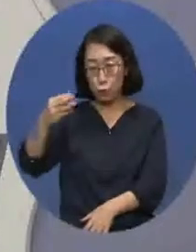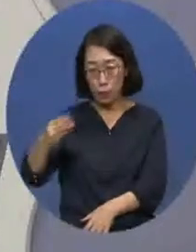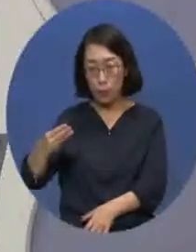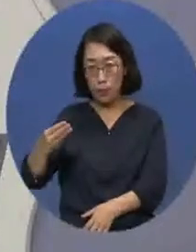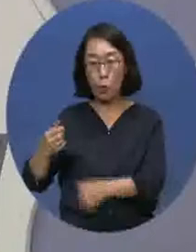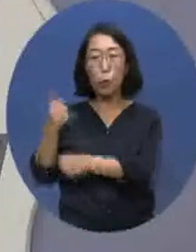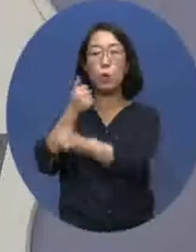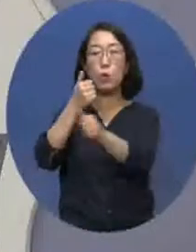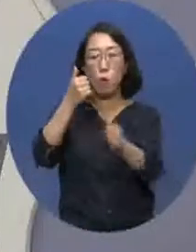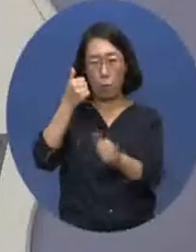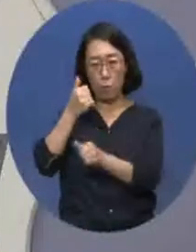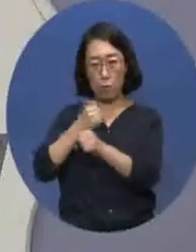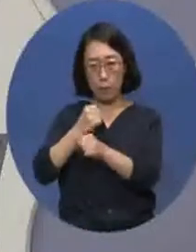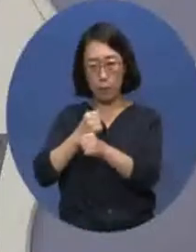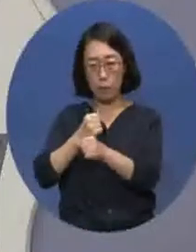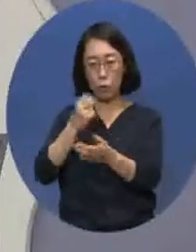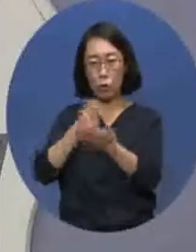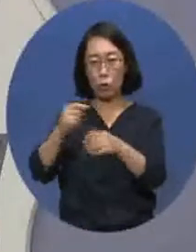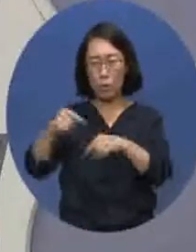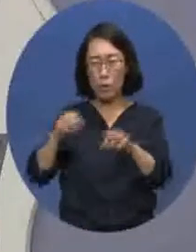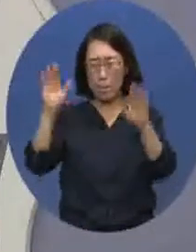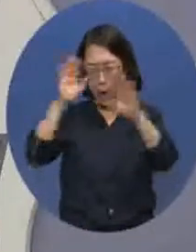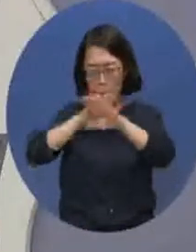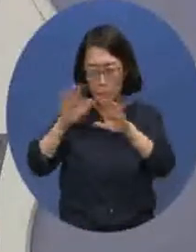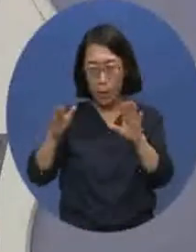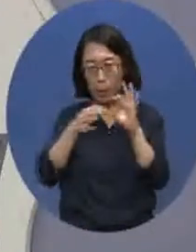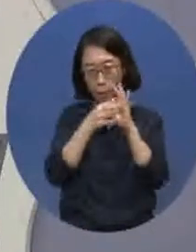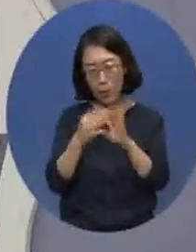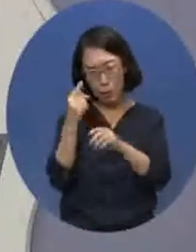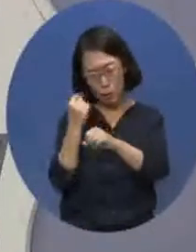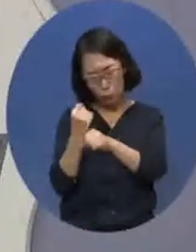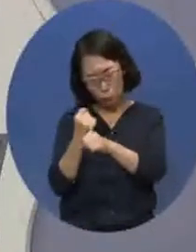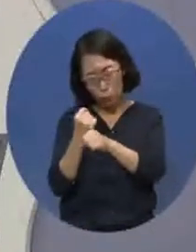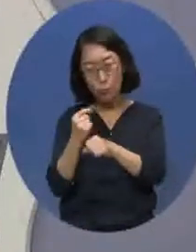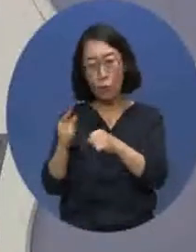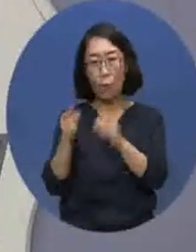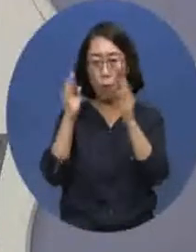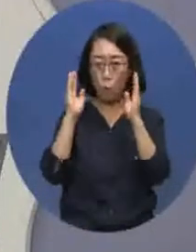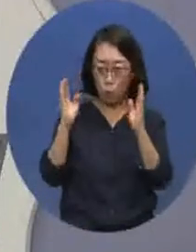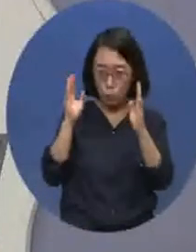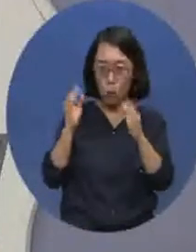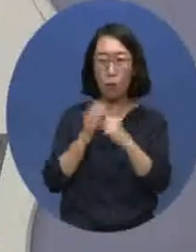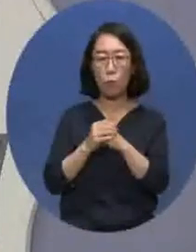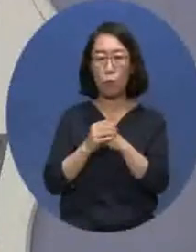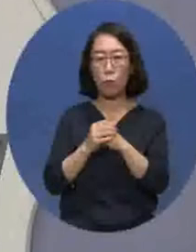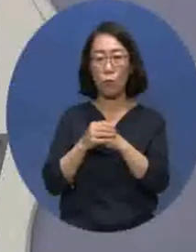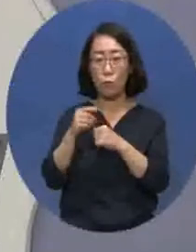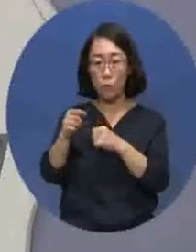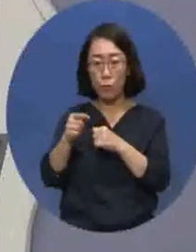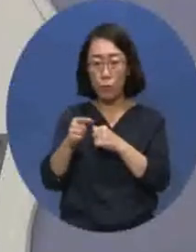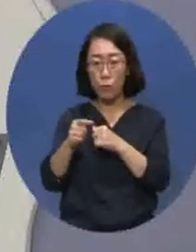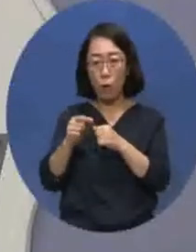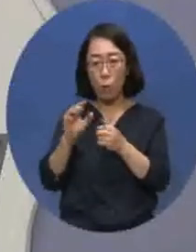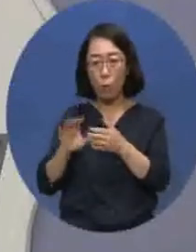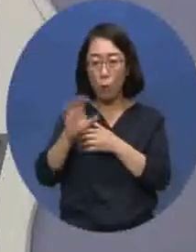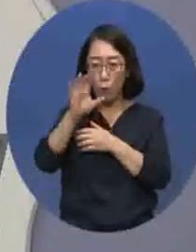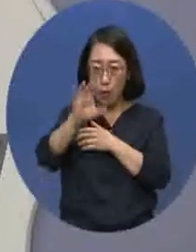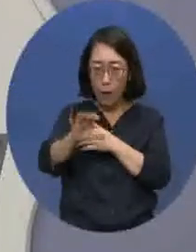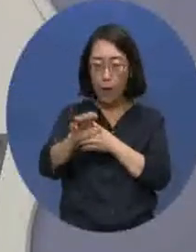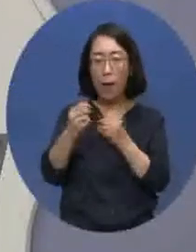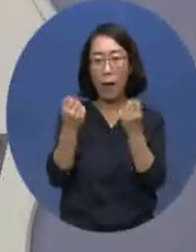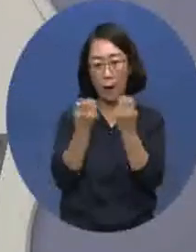정책적으로 정말 열심히 밤낮 가리지 않고 공부하고 또 그것들을 실행하기 위해서